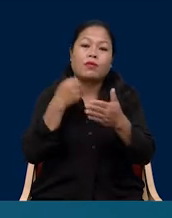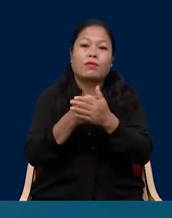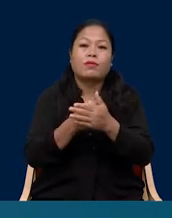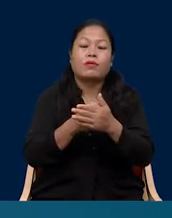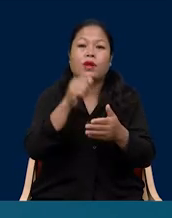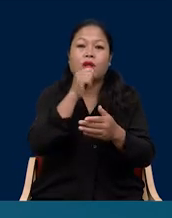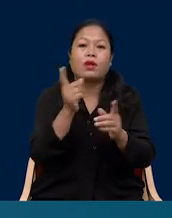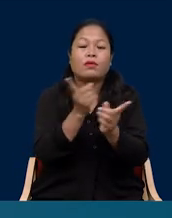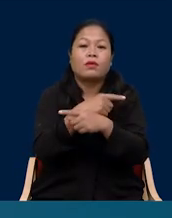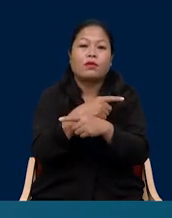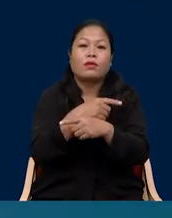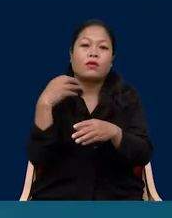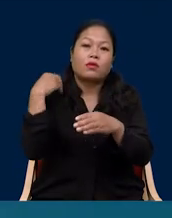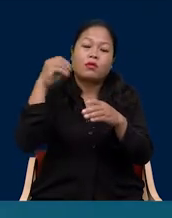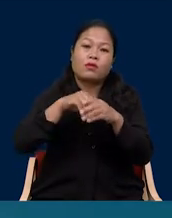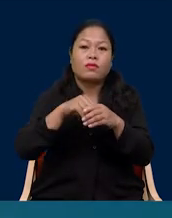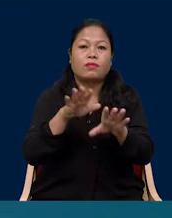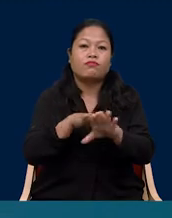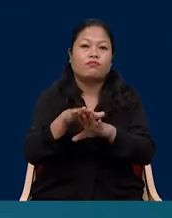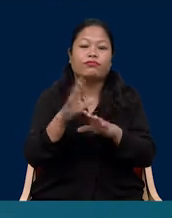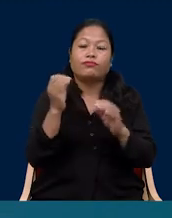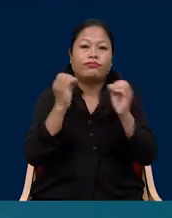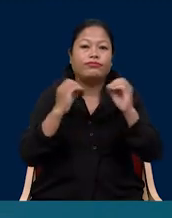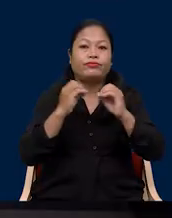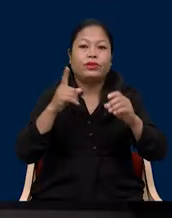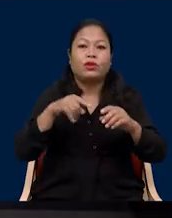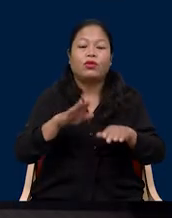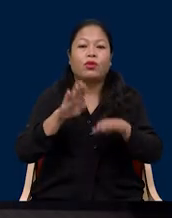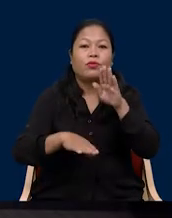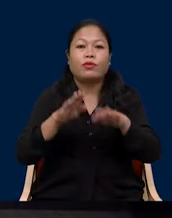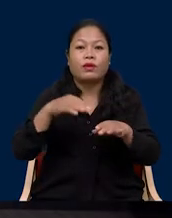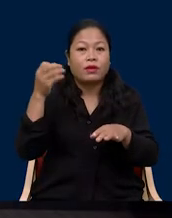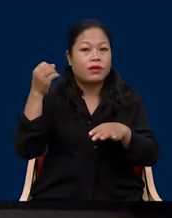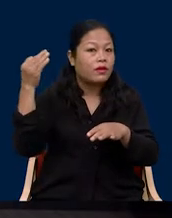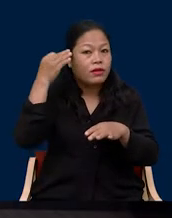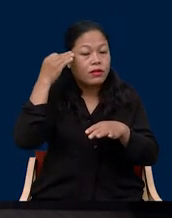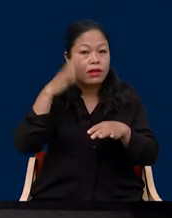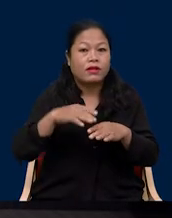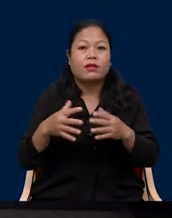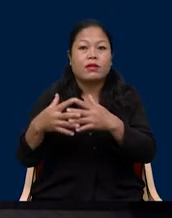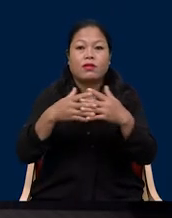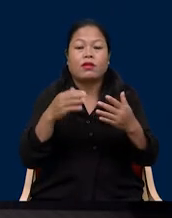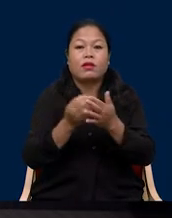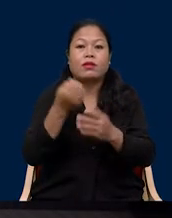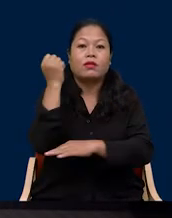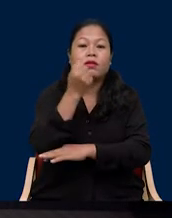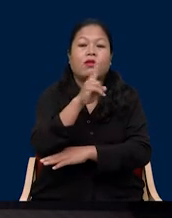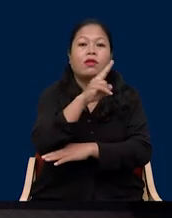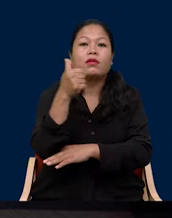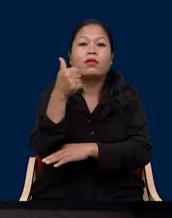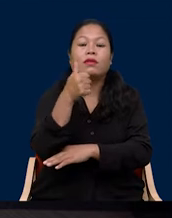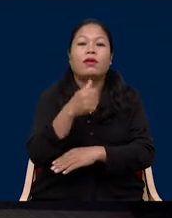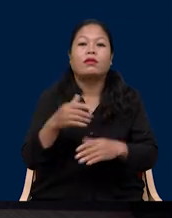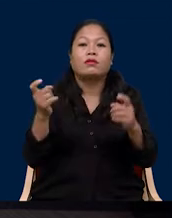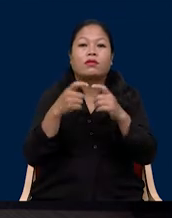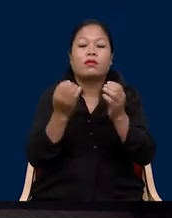परिवर्तनको बहसमा उनीहरूको उपस्थिति पर्याप्त हुन सकेको छैन। यो विभेदलाई ध्यानमा राख्दै संयुक्त राष्ट्रसङ्घको